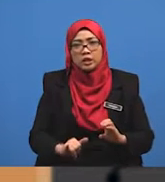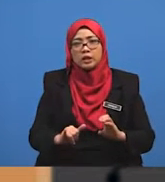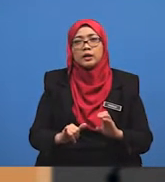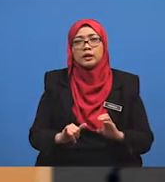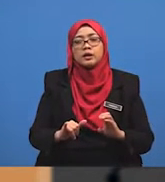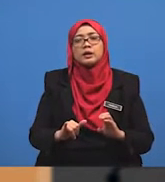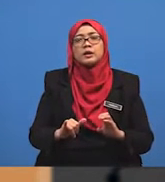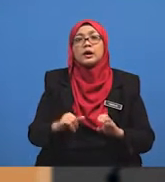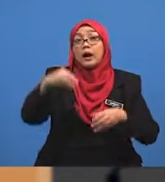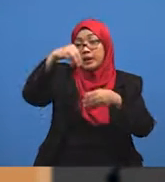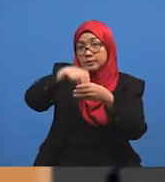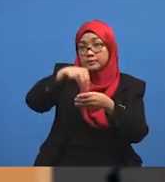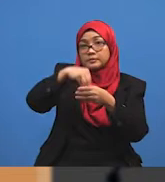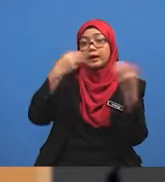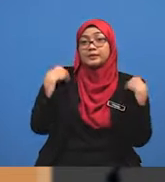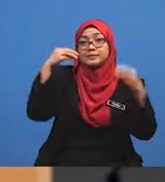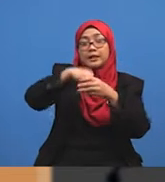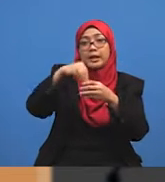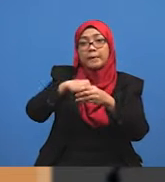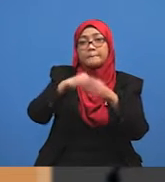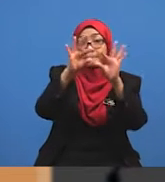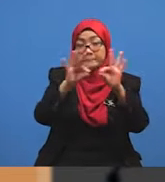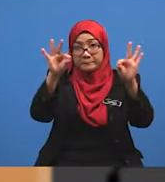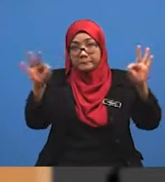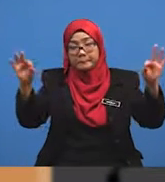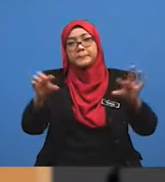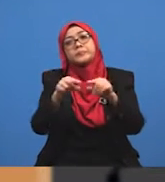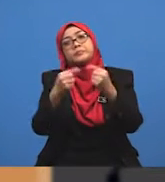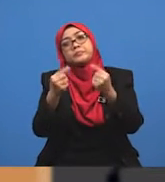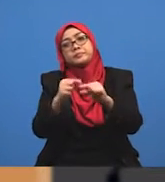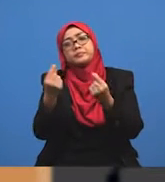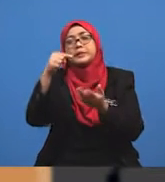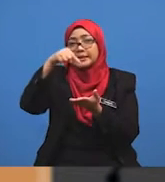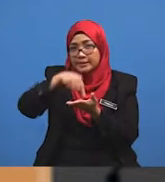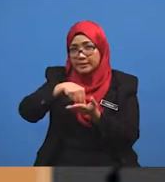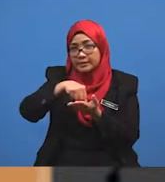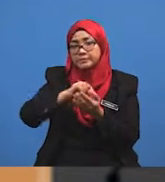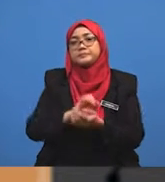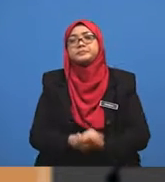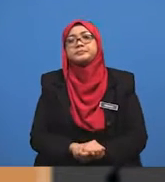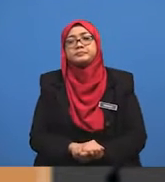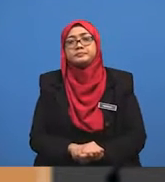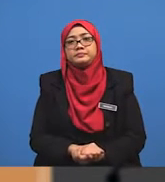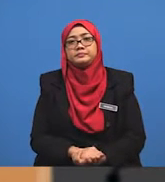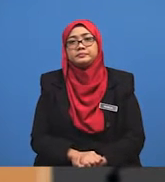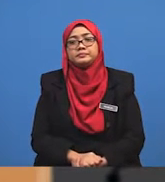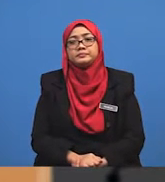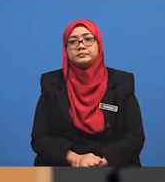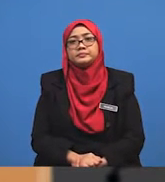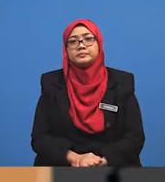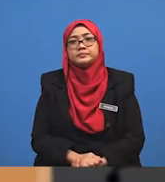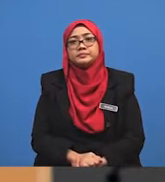taala, a'udzubillahi minasyaitonir rajim, rijalun la tulhihim tijaratu wa la